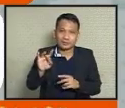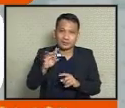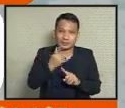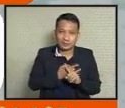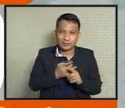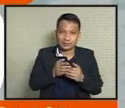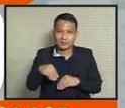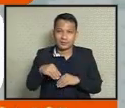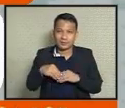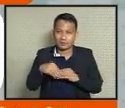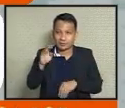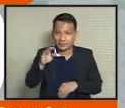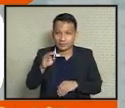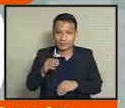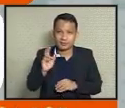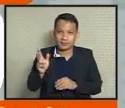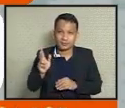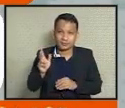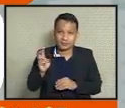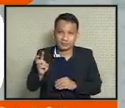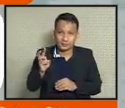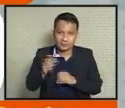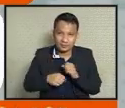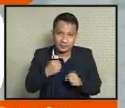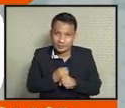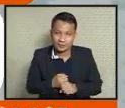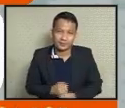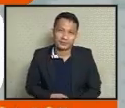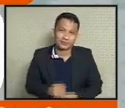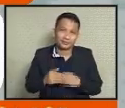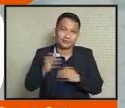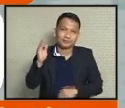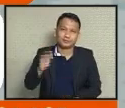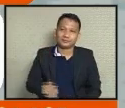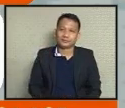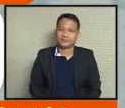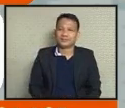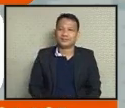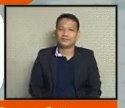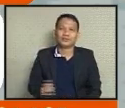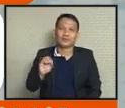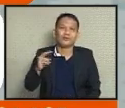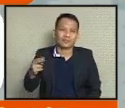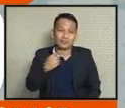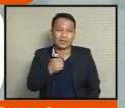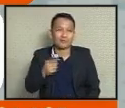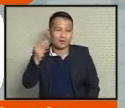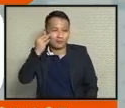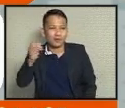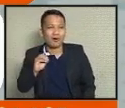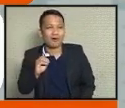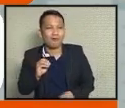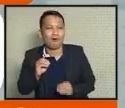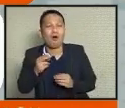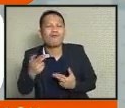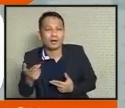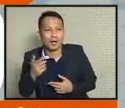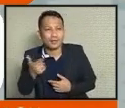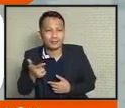Kung sa maximum na lang, 36 years. Tagal din, ano? Oh, God. That's just too much. That's too much. Look,